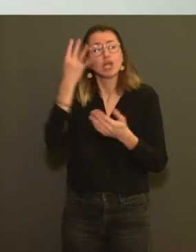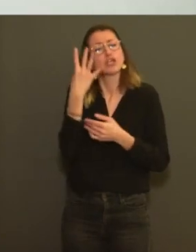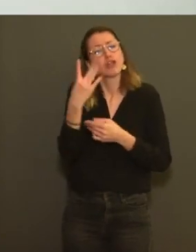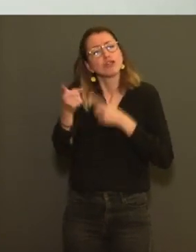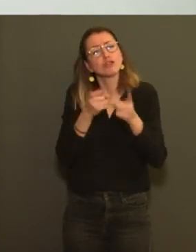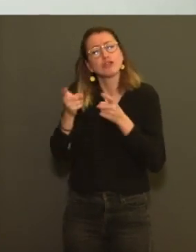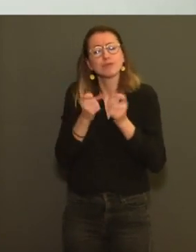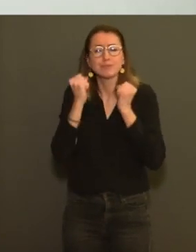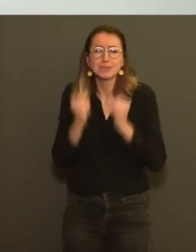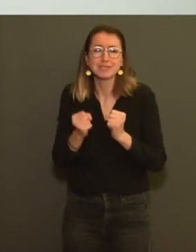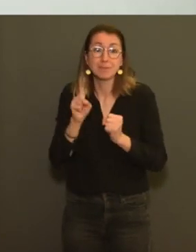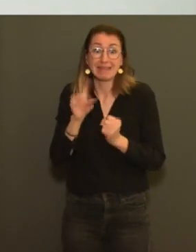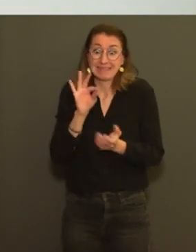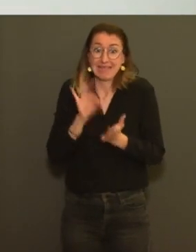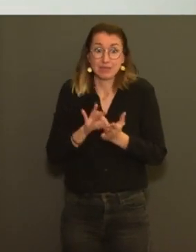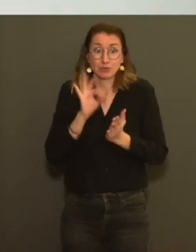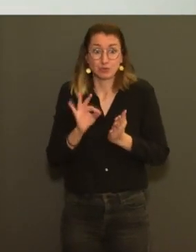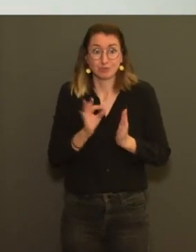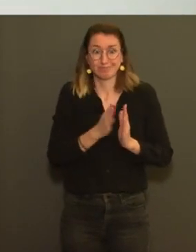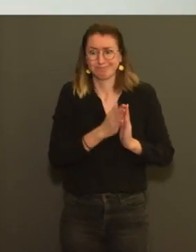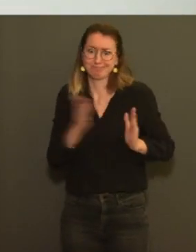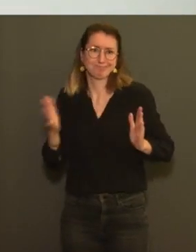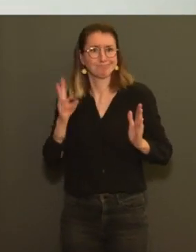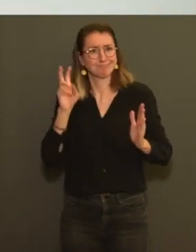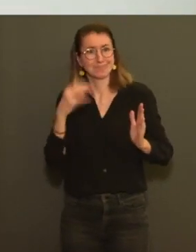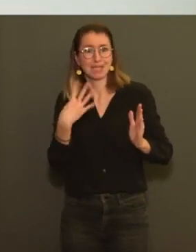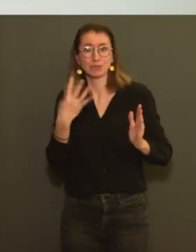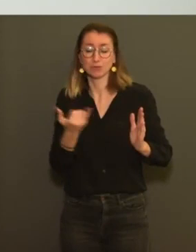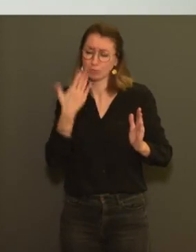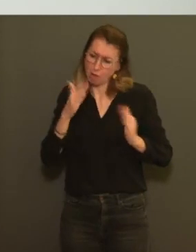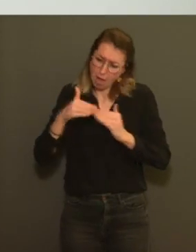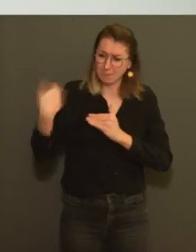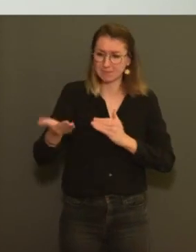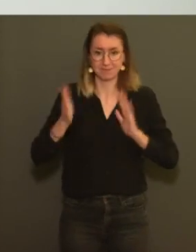de réunion, parfaitement légale par ailleurs, à domicile.